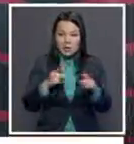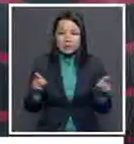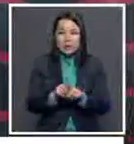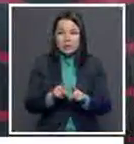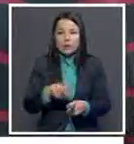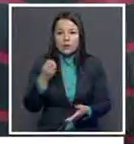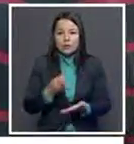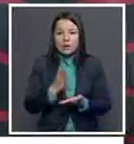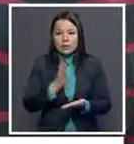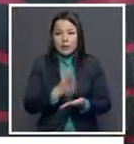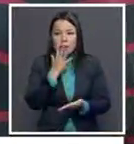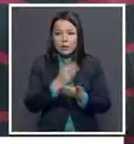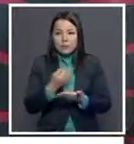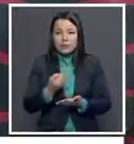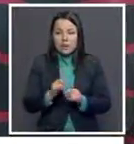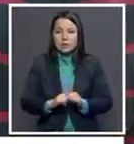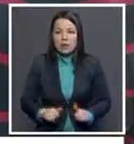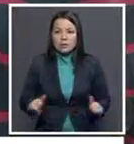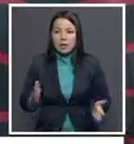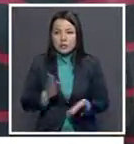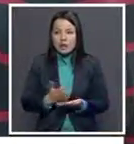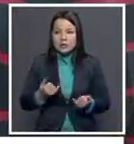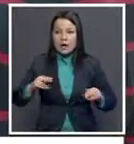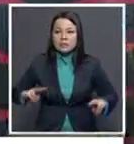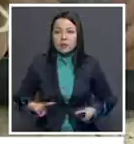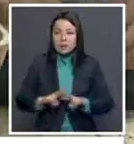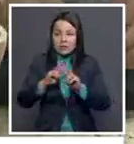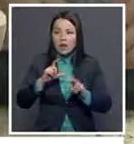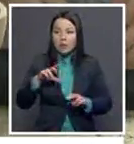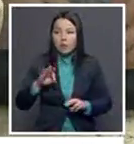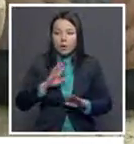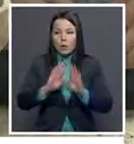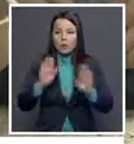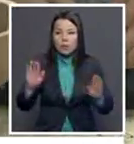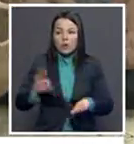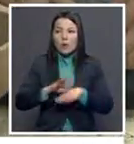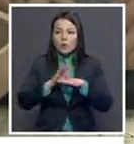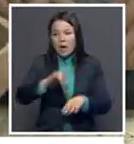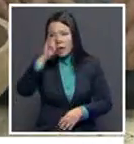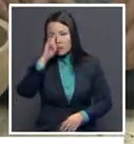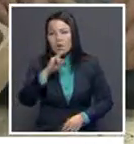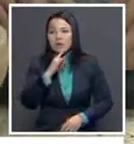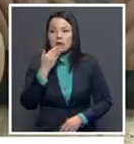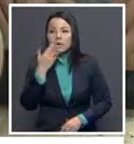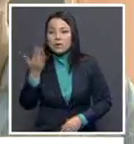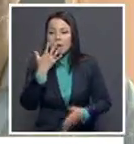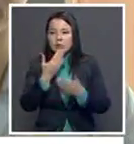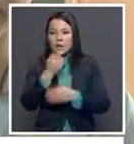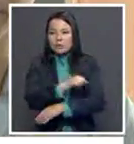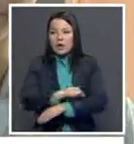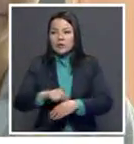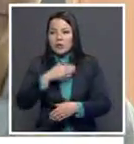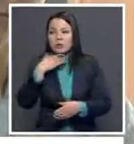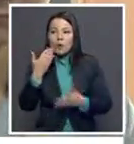ұлттық құндылықтарға деген ықыласы артты дейді. Әсіресе Астанадағы экспо көрмесі өткеннен соң қазақтың ұлттық аспабына шетелдіктерден